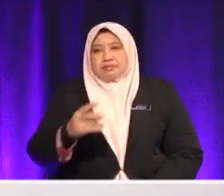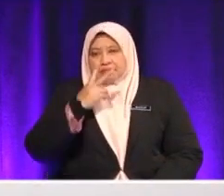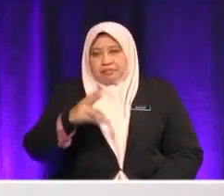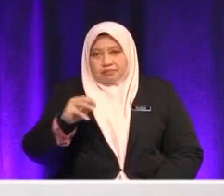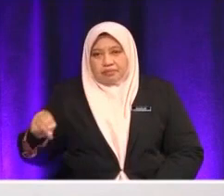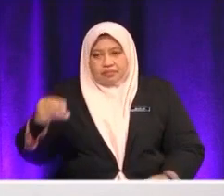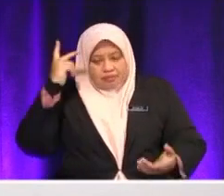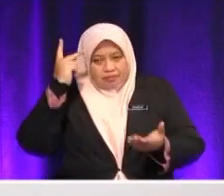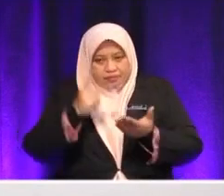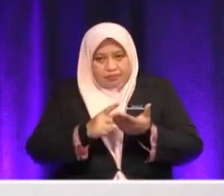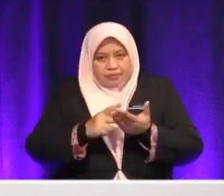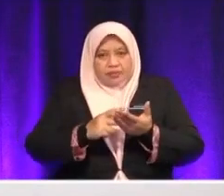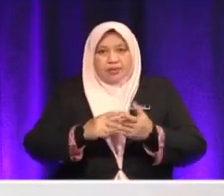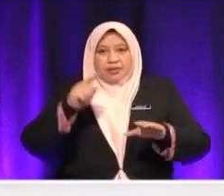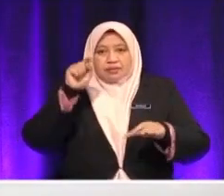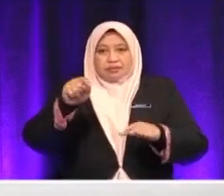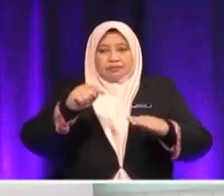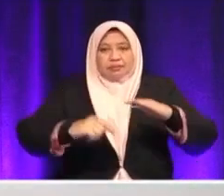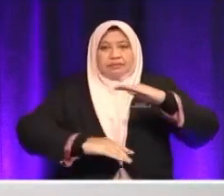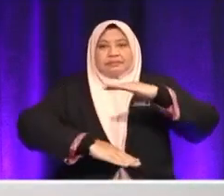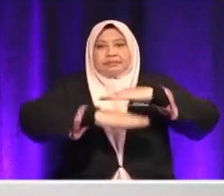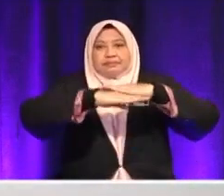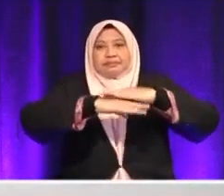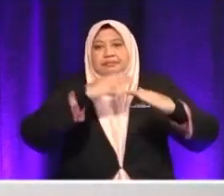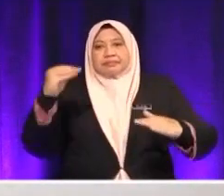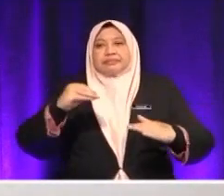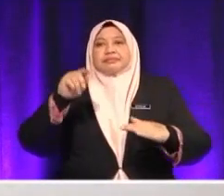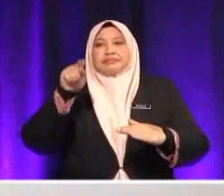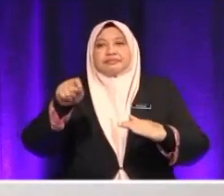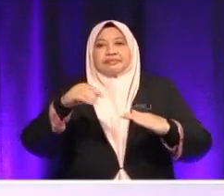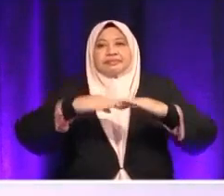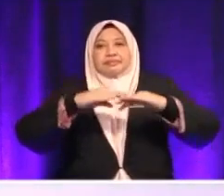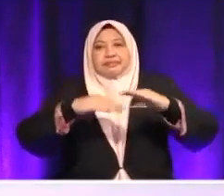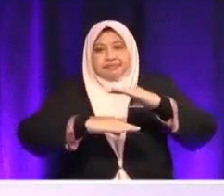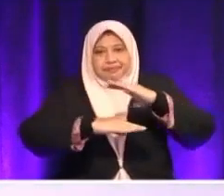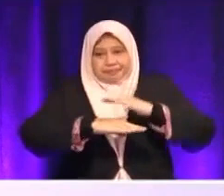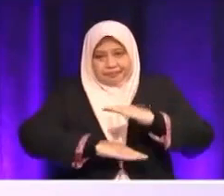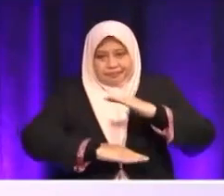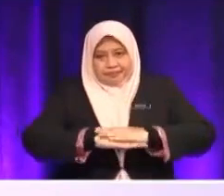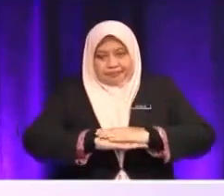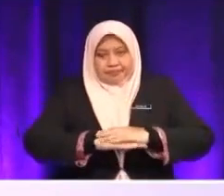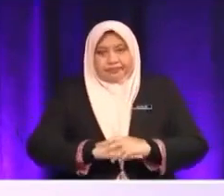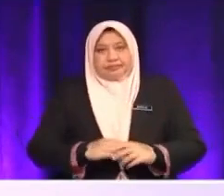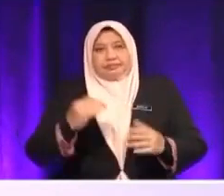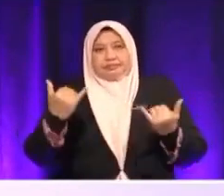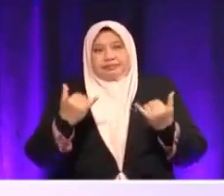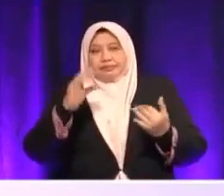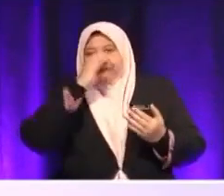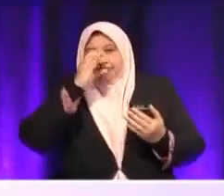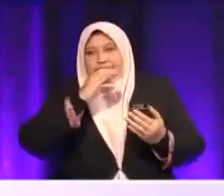dan juga titik maksimal Sekarang kita coba mencari nilai akuatik pertama